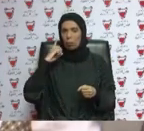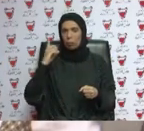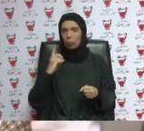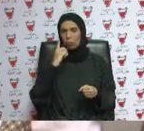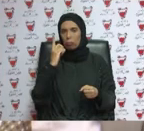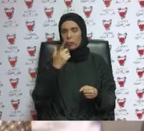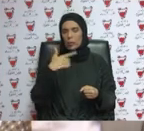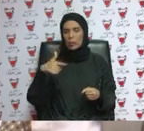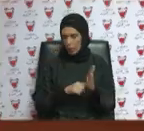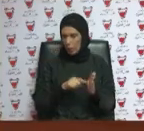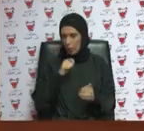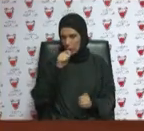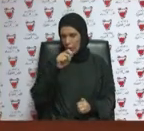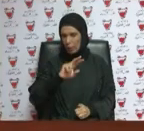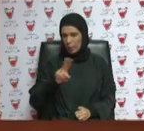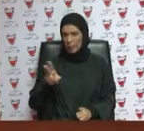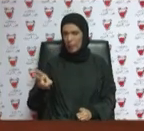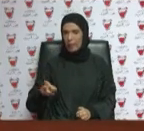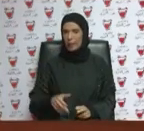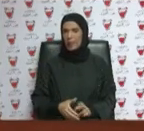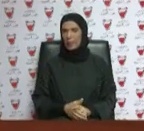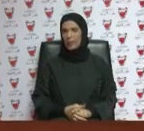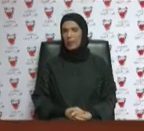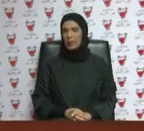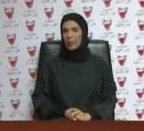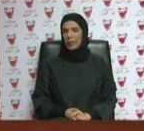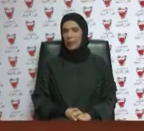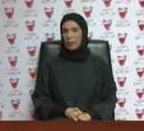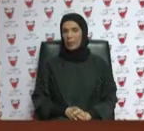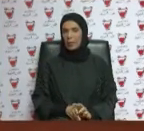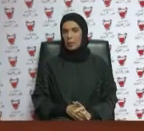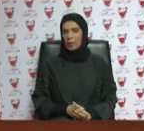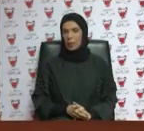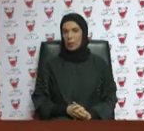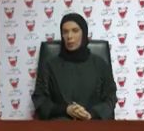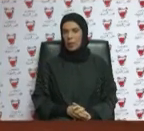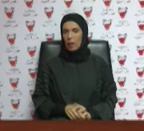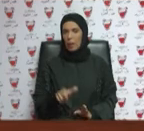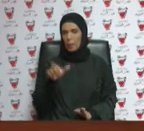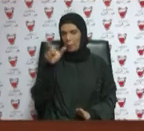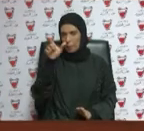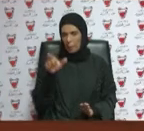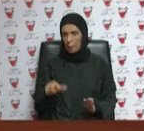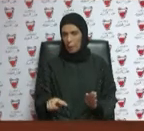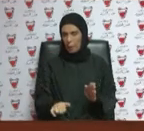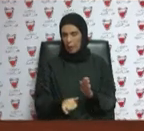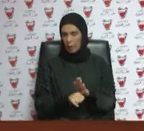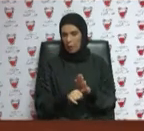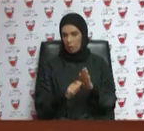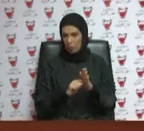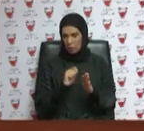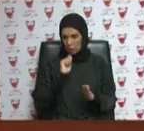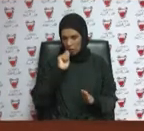في هذا الشأن. مع الرئيس لدي بعض التساؤلات إلى معالي وزير المالية.